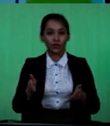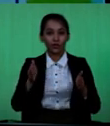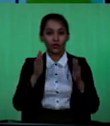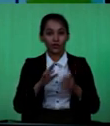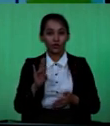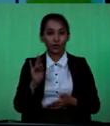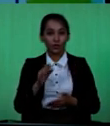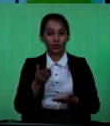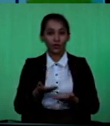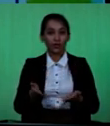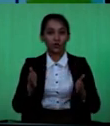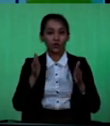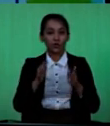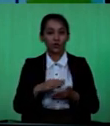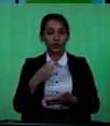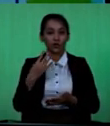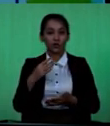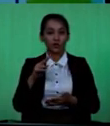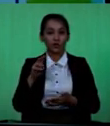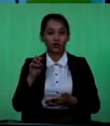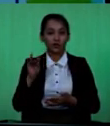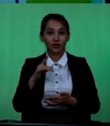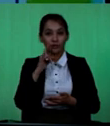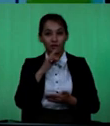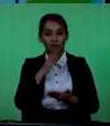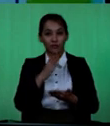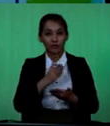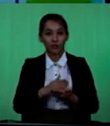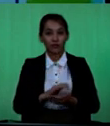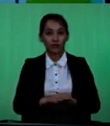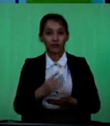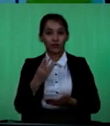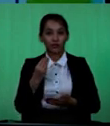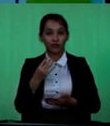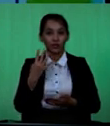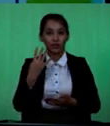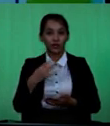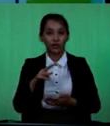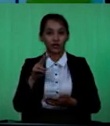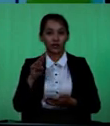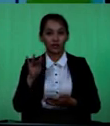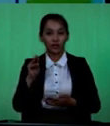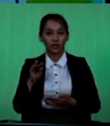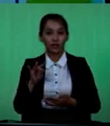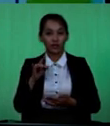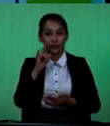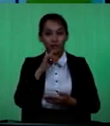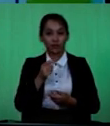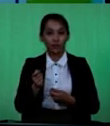idishda 40 litr yonilg'i bor ekan. Yana 40 litr yonilg'i olib